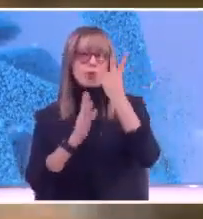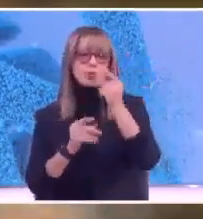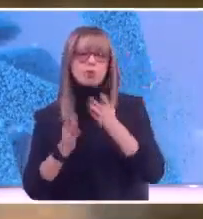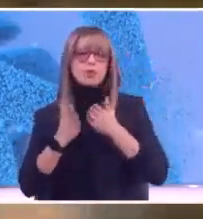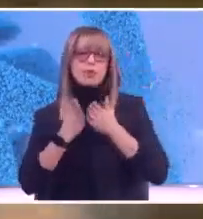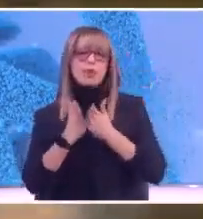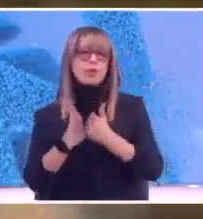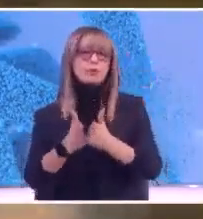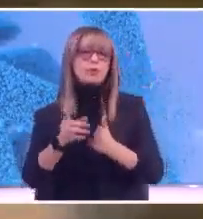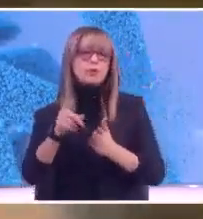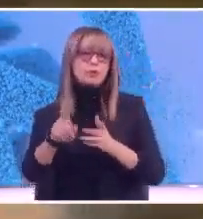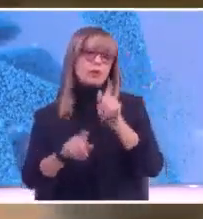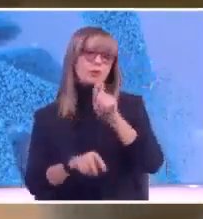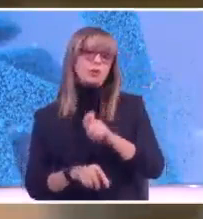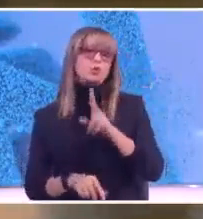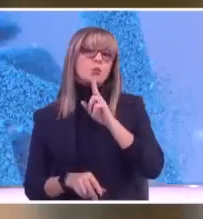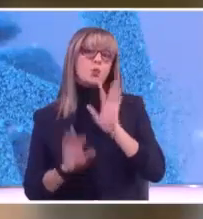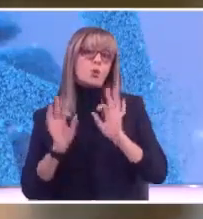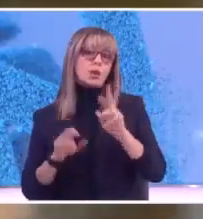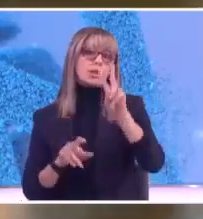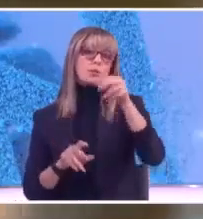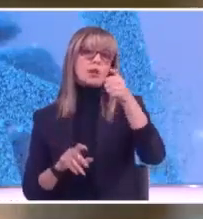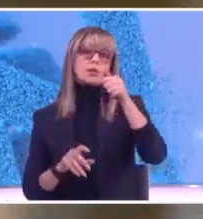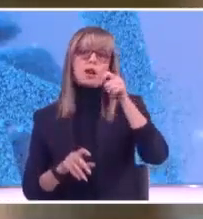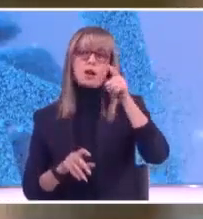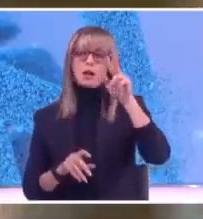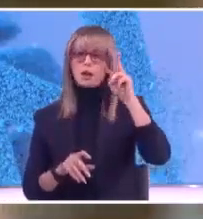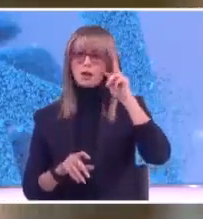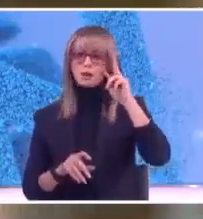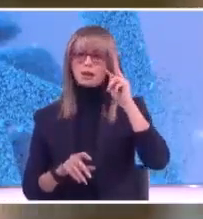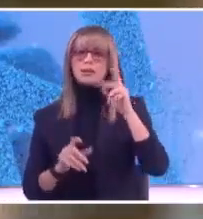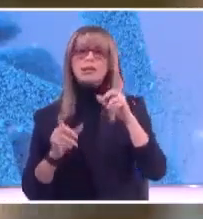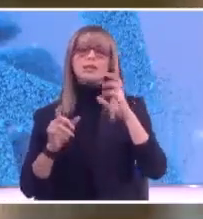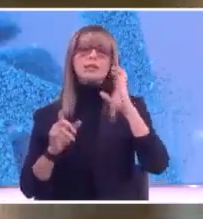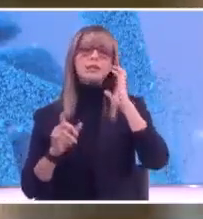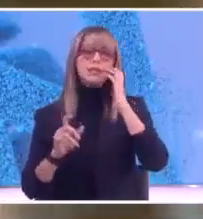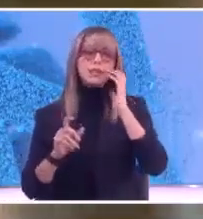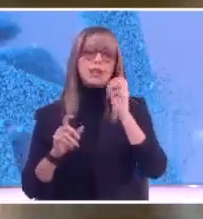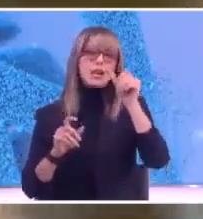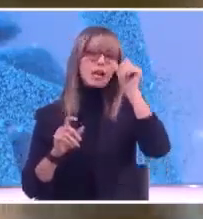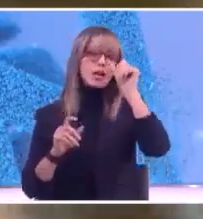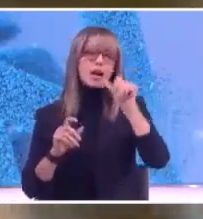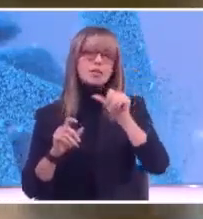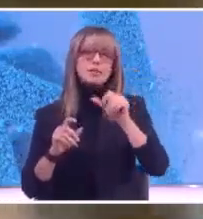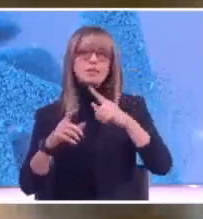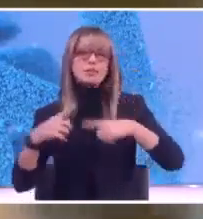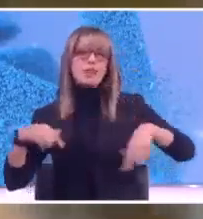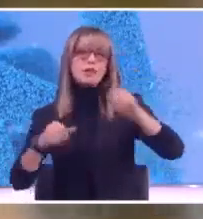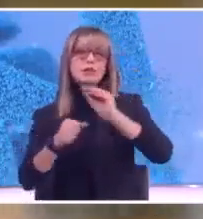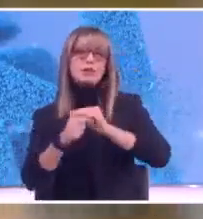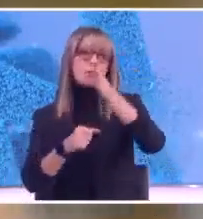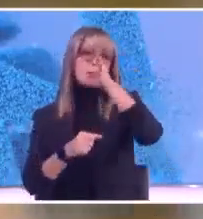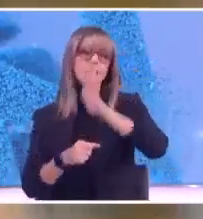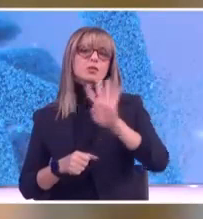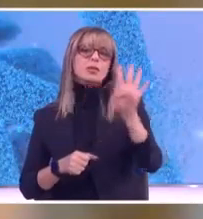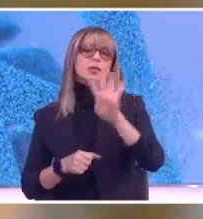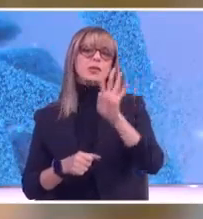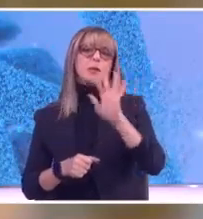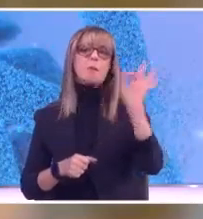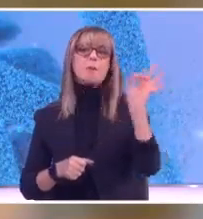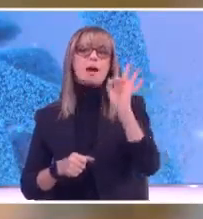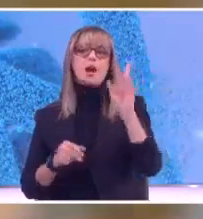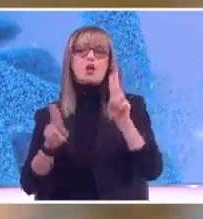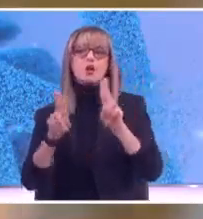gemisinde gerçekleştirildiğini söyledi. Son olarak 26 Aralık'ta Sakarya gaz sahasında 540 milyar metreküplük doğal